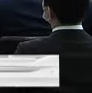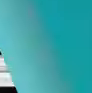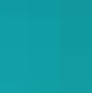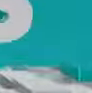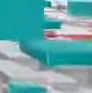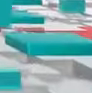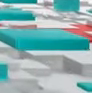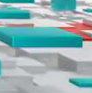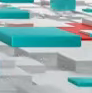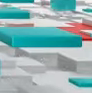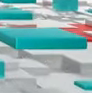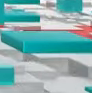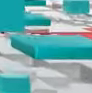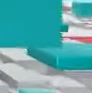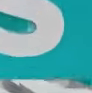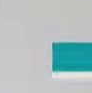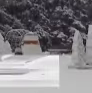правительству?